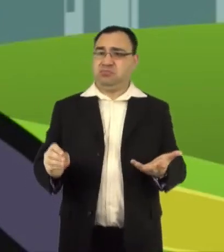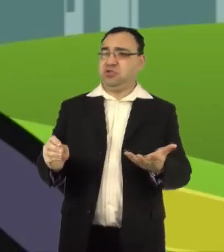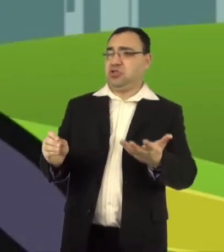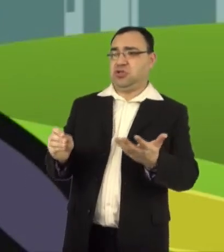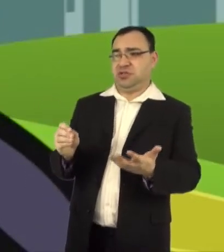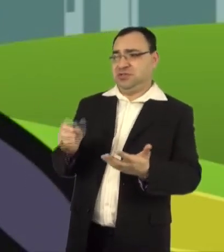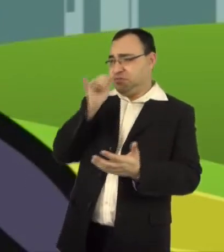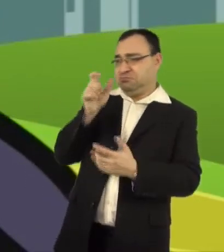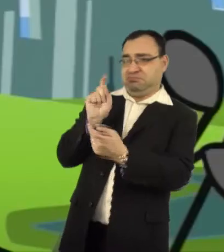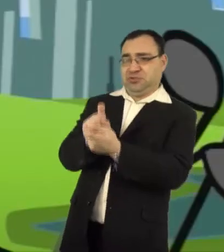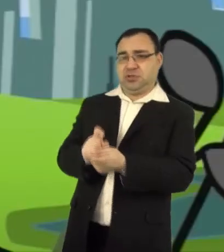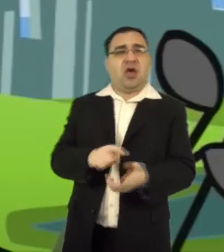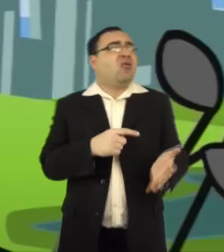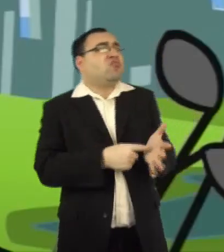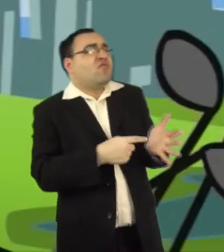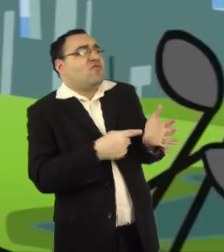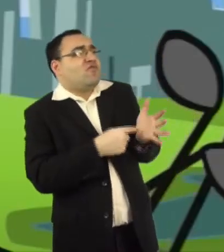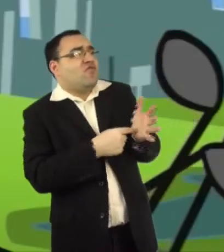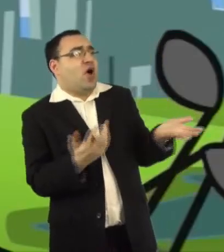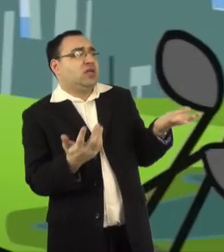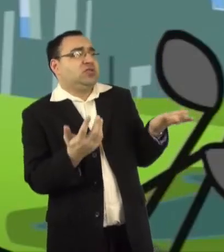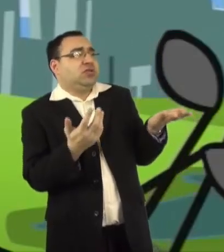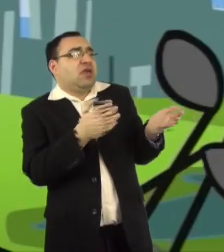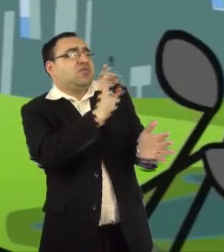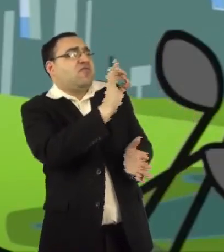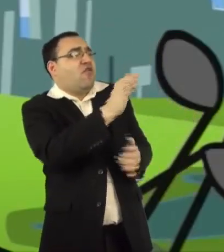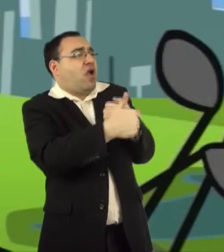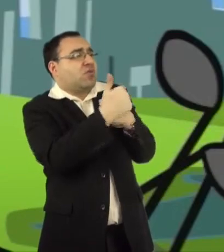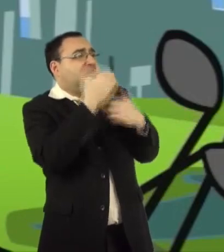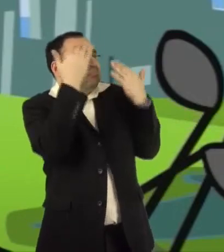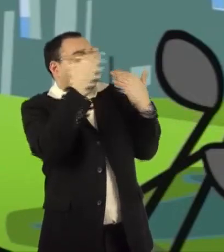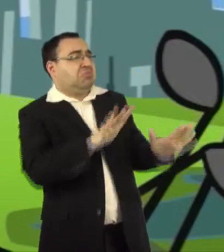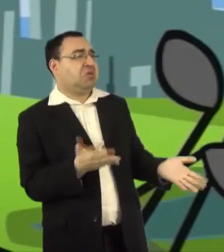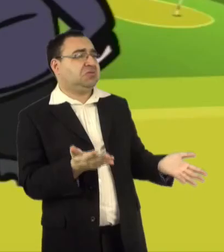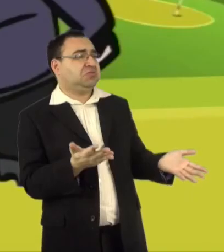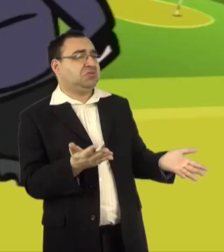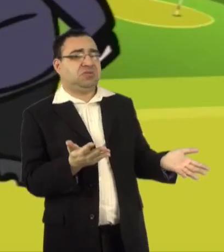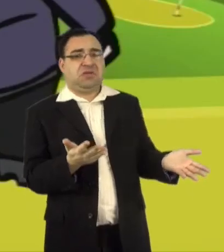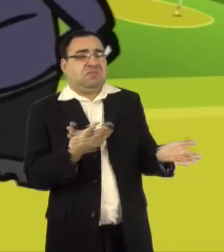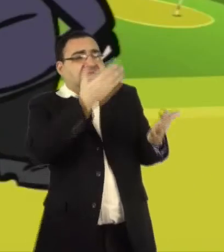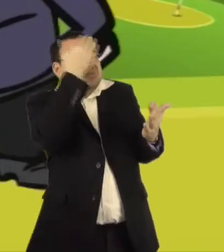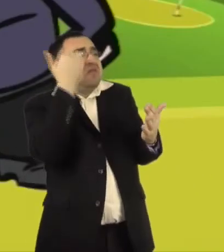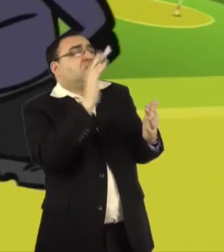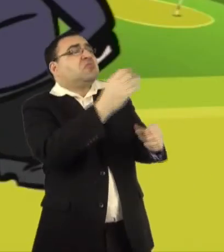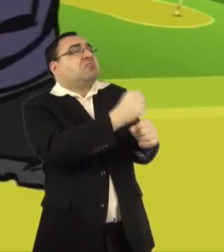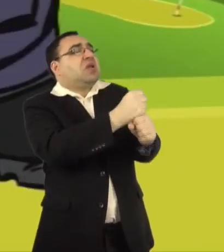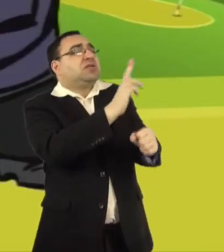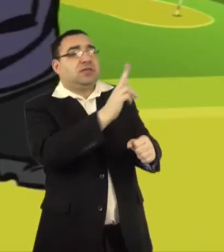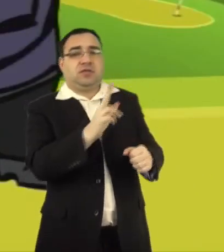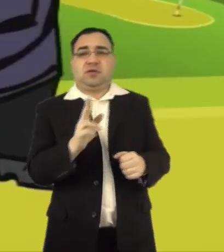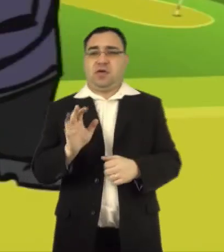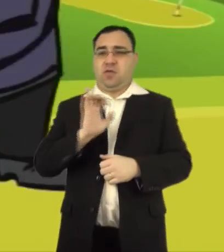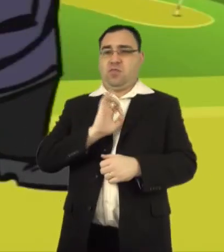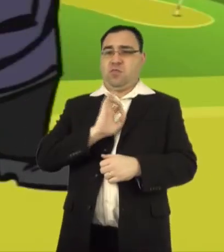najmocniejsze i trudno im się oprzeć. No właśnie. Przecież ja nigdy nie słyszałem pańskich argumentów. Nawet nie wiem, dla kogo pan pracuje.